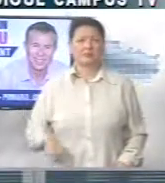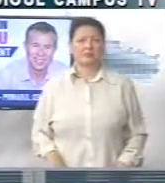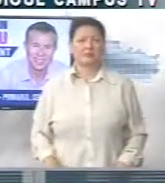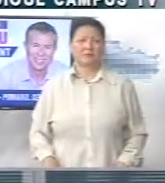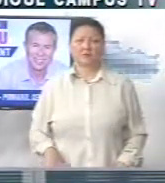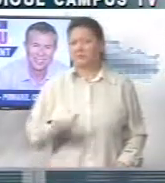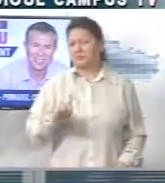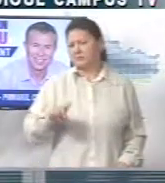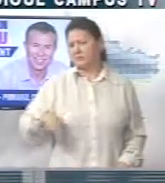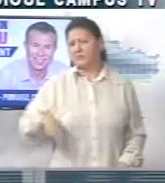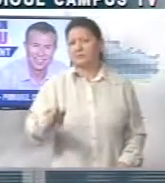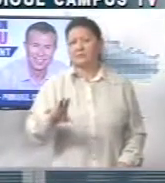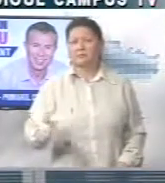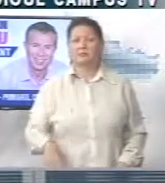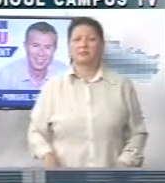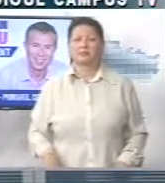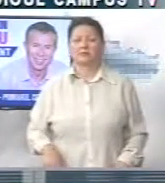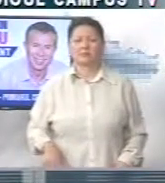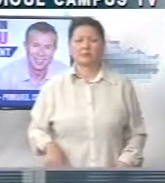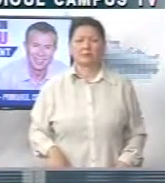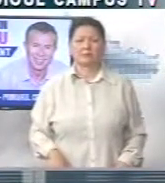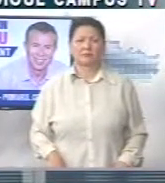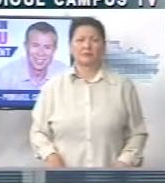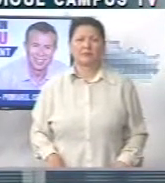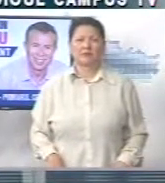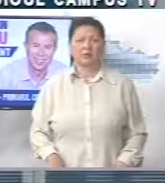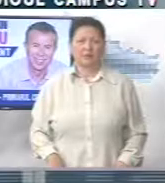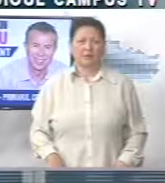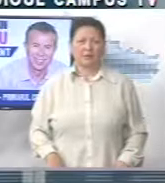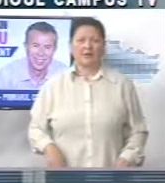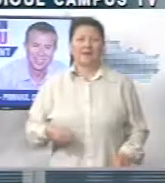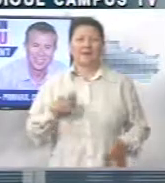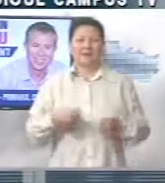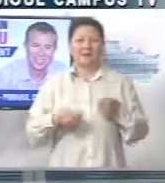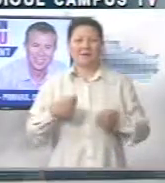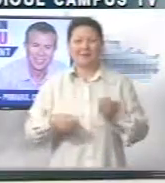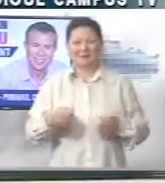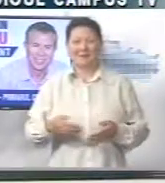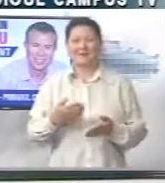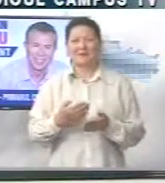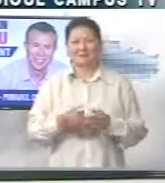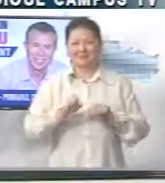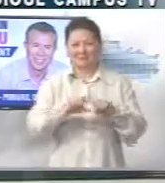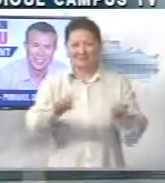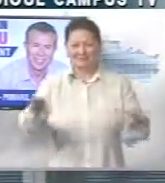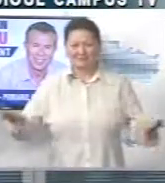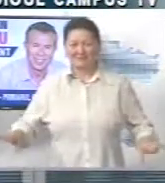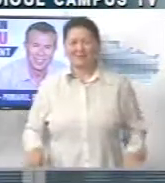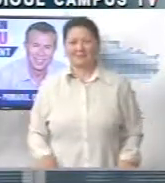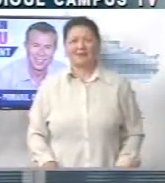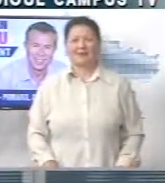pe jos sau nu merg la piață duminica pentru că e campanie electorală. Nu, asta faceți tot timpul, asta da, o știu și eu. Nu, și la sală, în